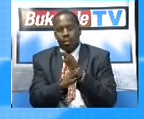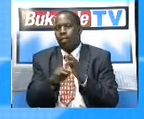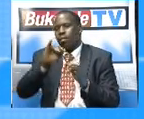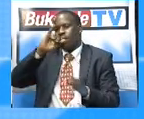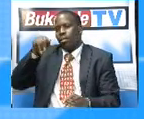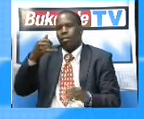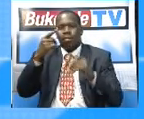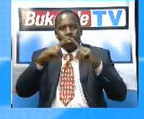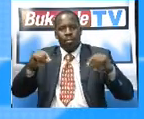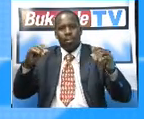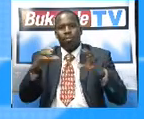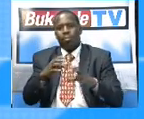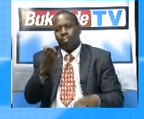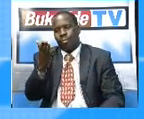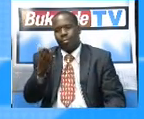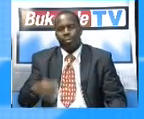Japan.